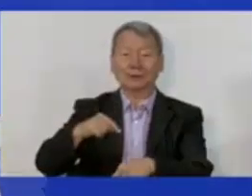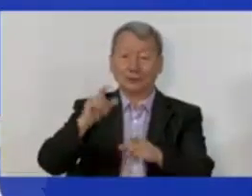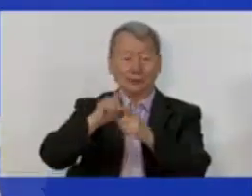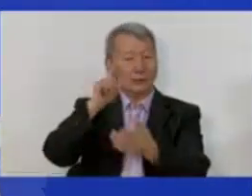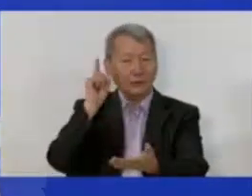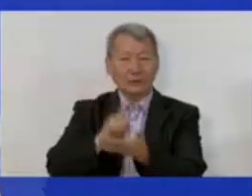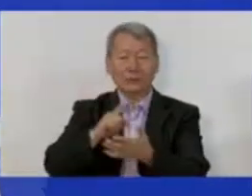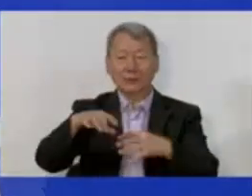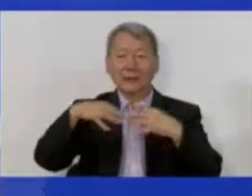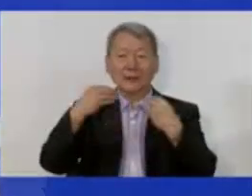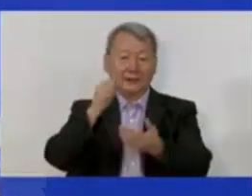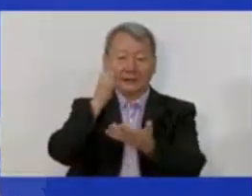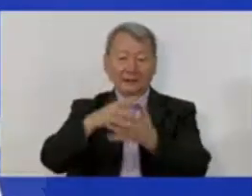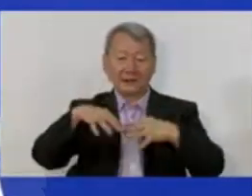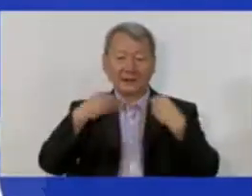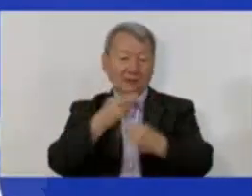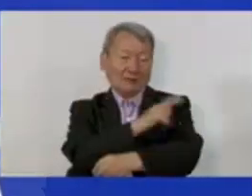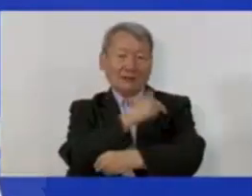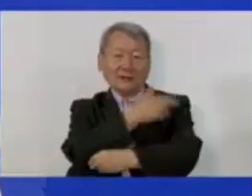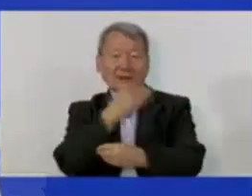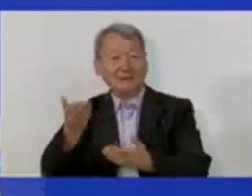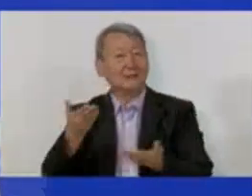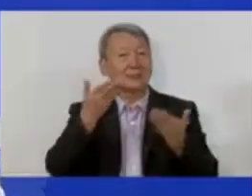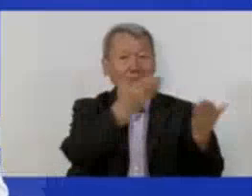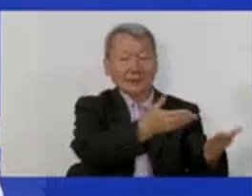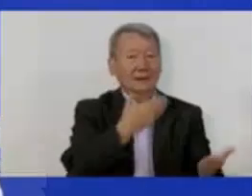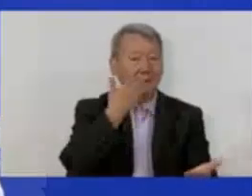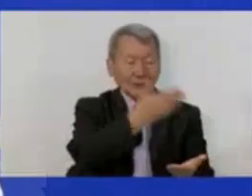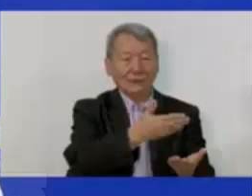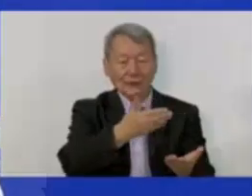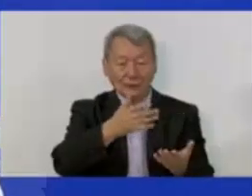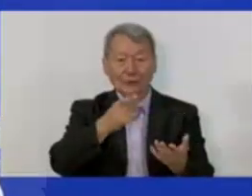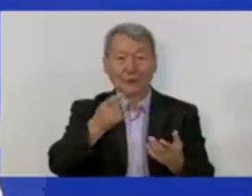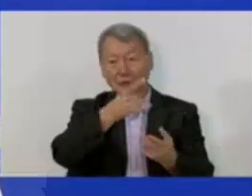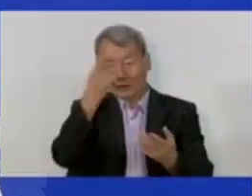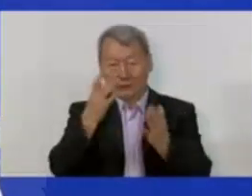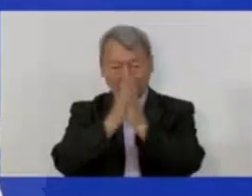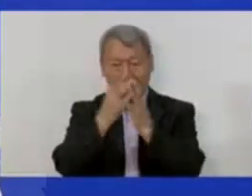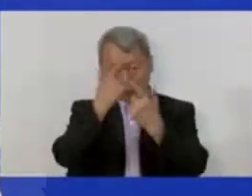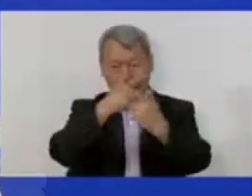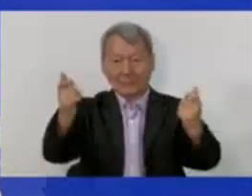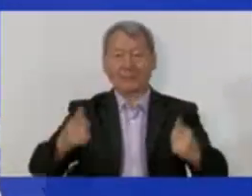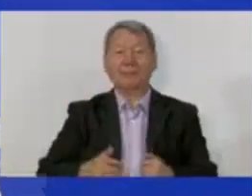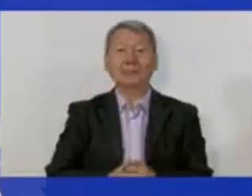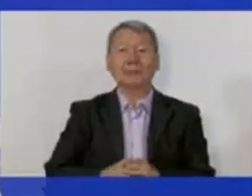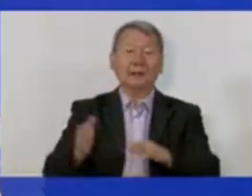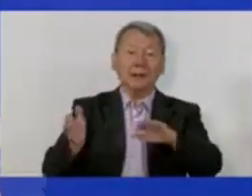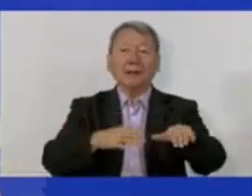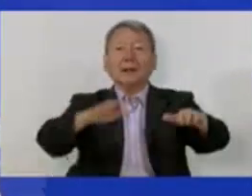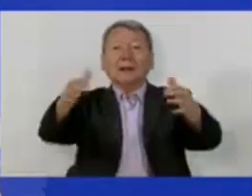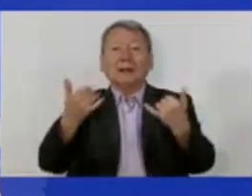сөзсіз түрде үй-бүлілік медицина борборларына қайрылыңыздарды дағы бір жолы сұранып кетеміз. Ал